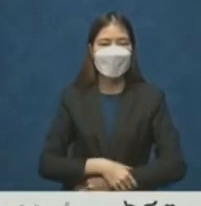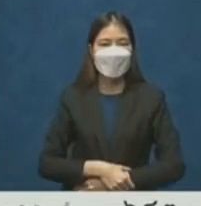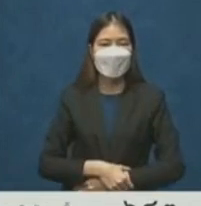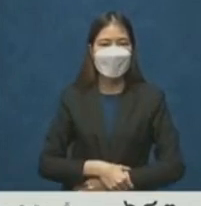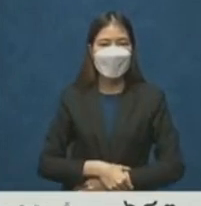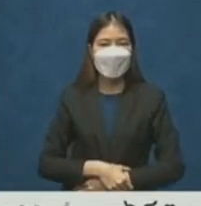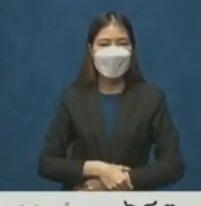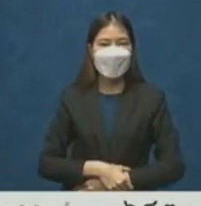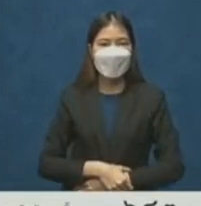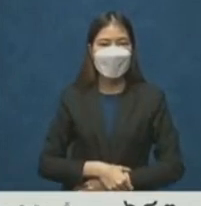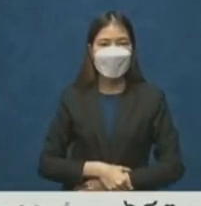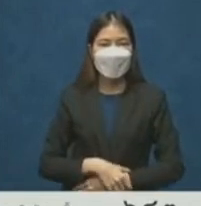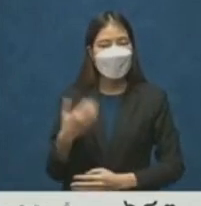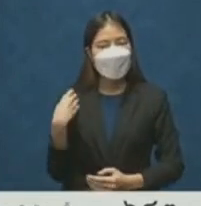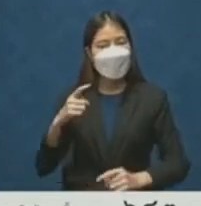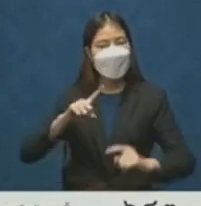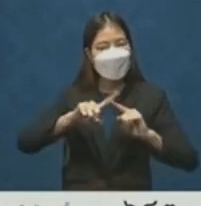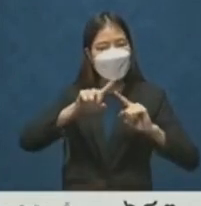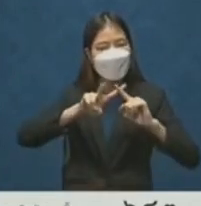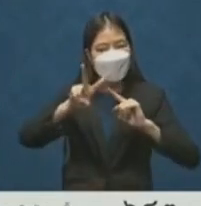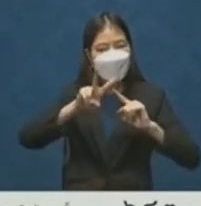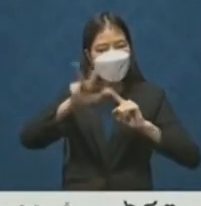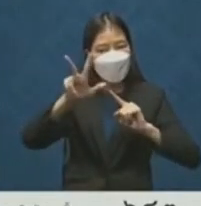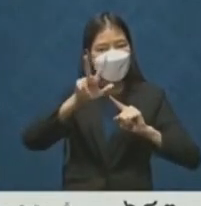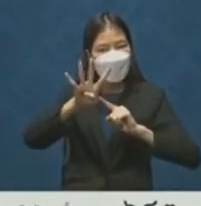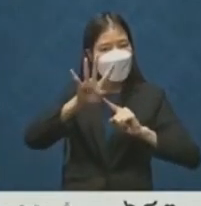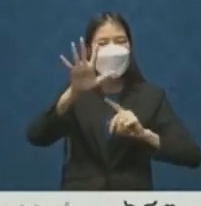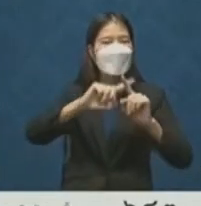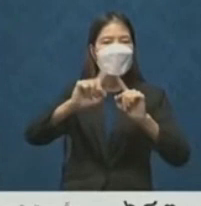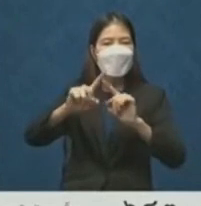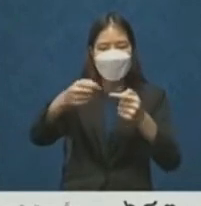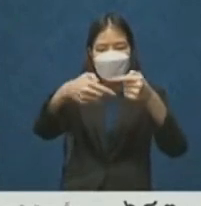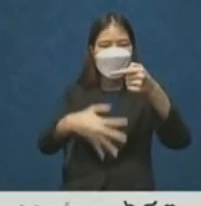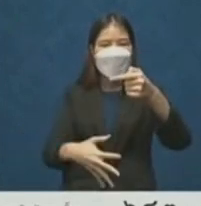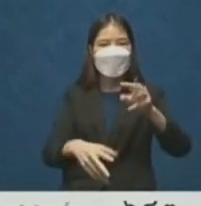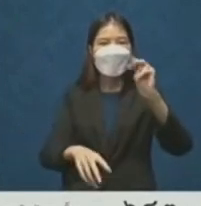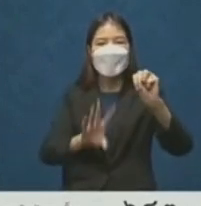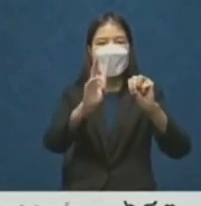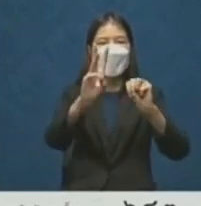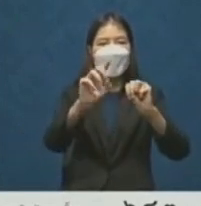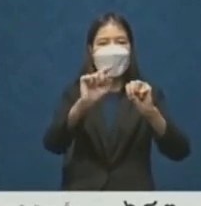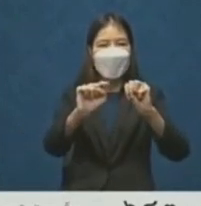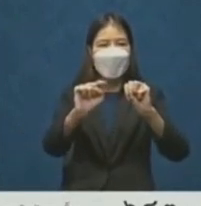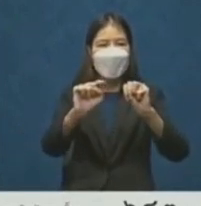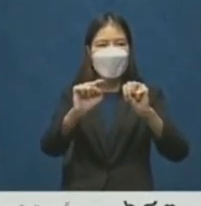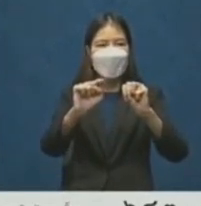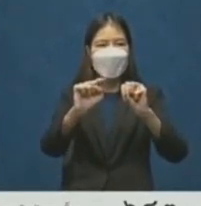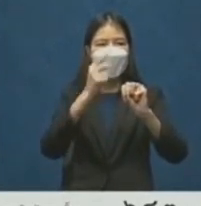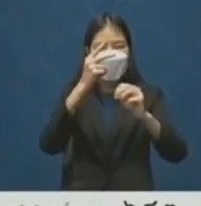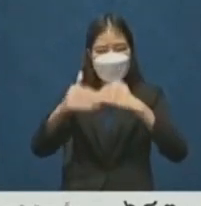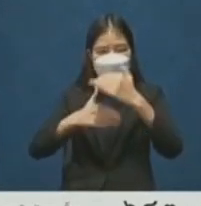ยครับที่มีข้อปีกย่อยข้อ1ข้อ2ข้อ3ข้อ4ข้อ5ในมาตรา6